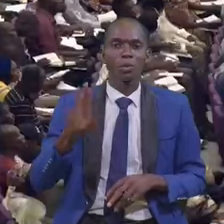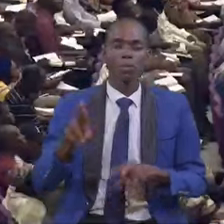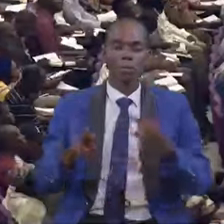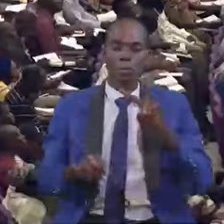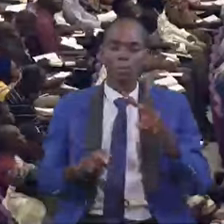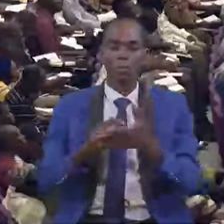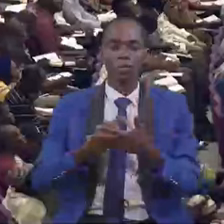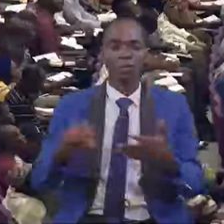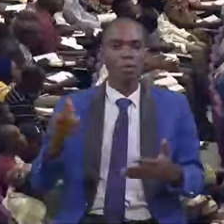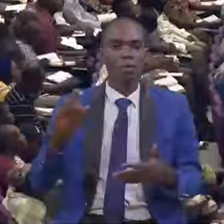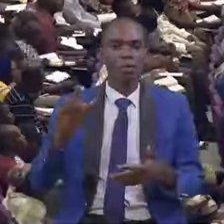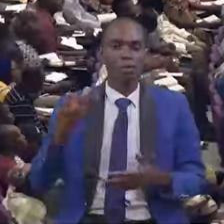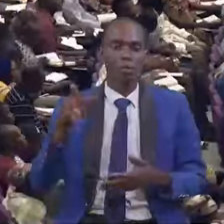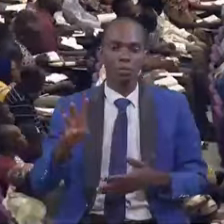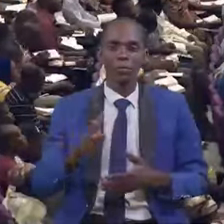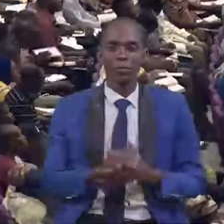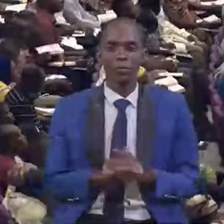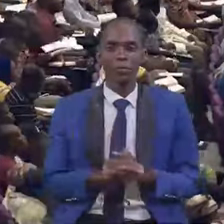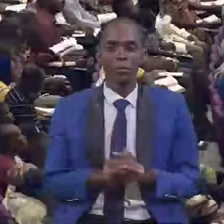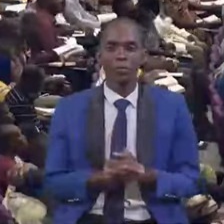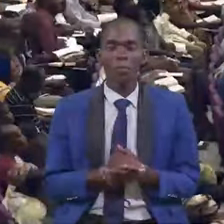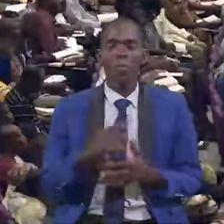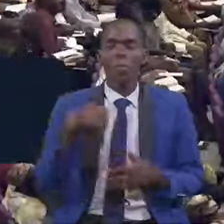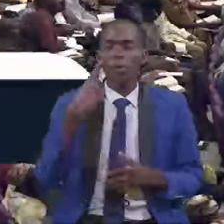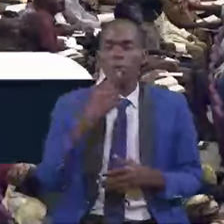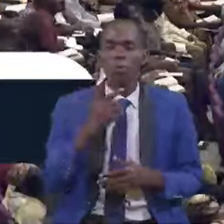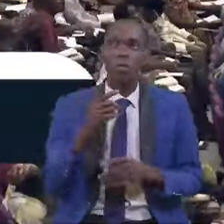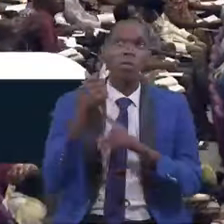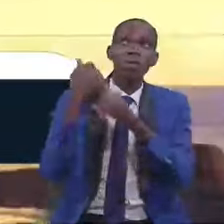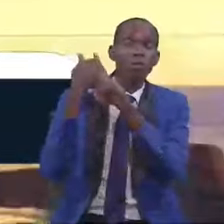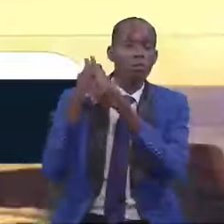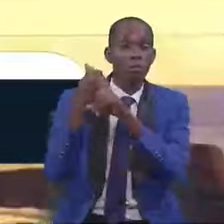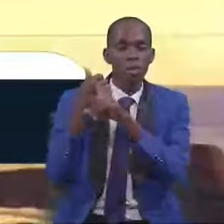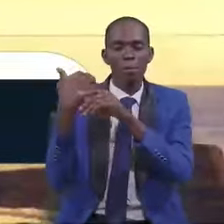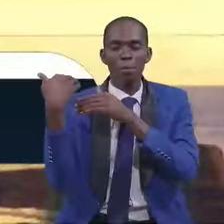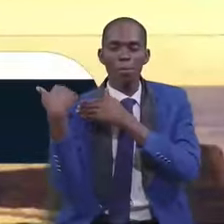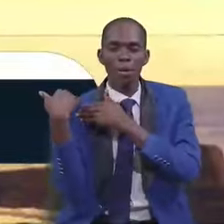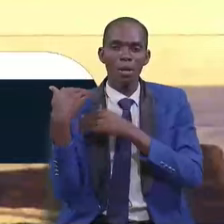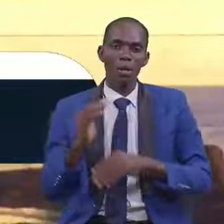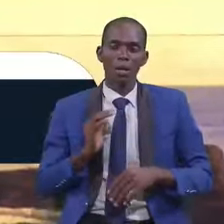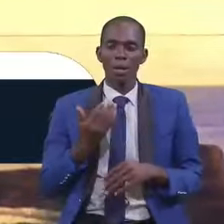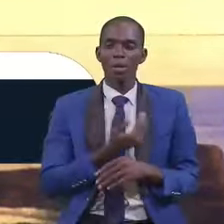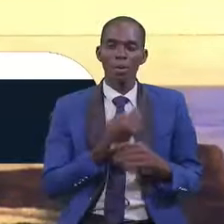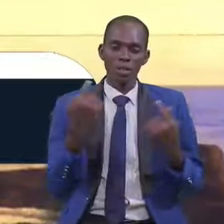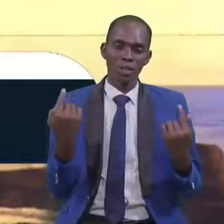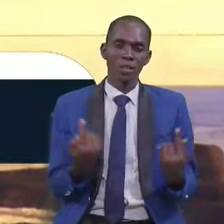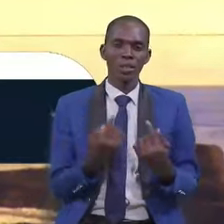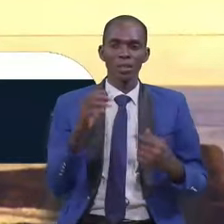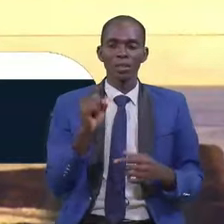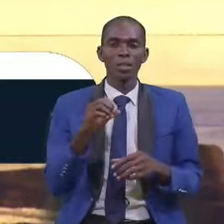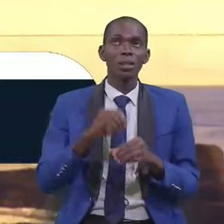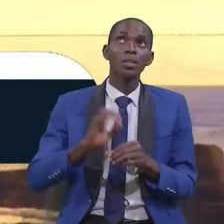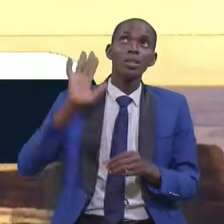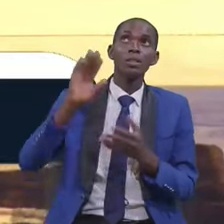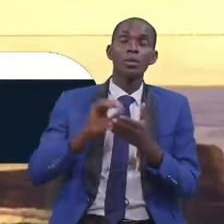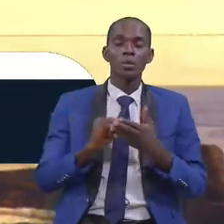verset 24. Lui qui a porté lui-même nos péchés en son corps sur